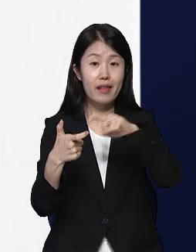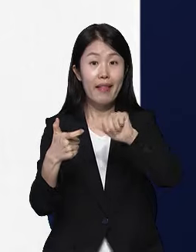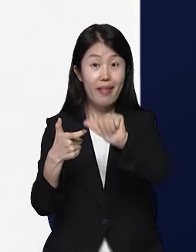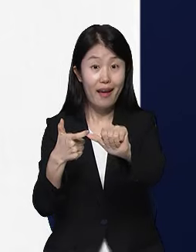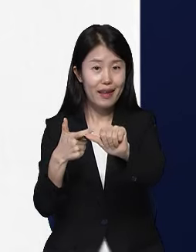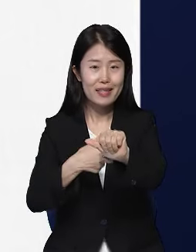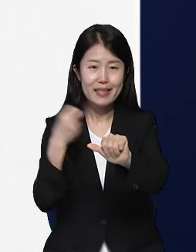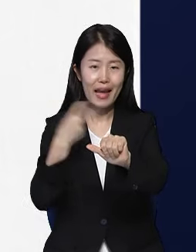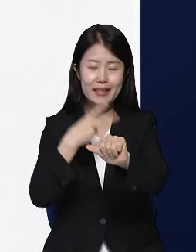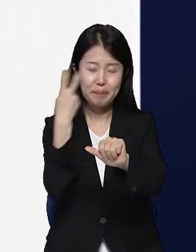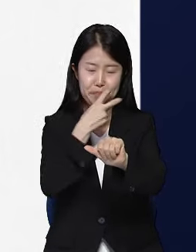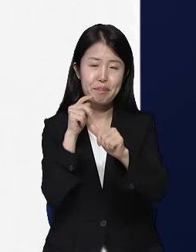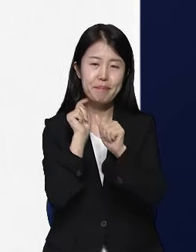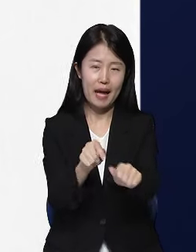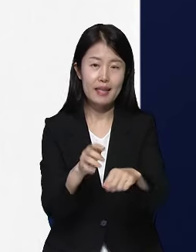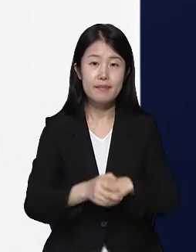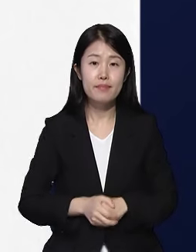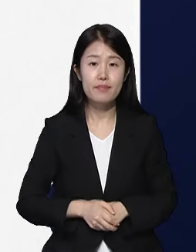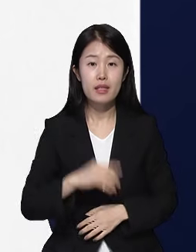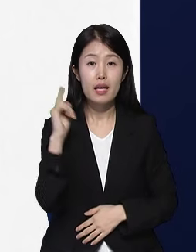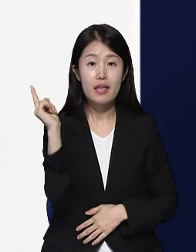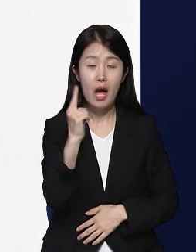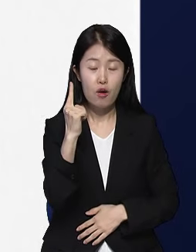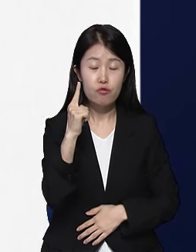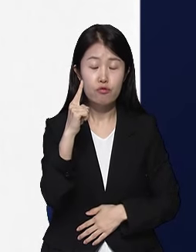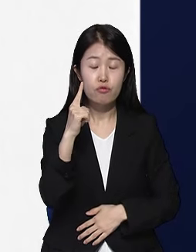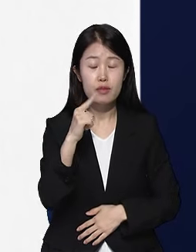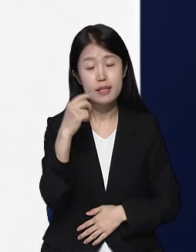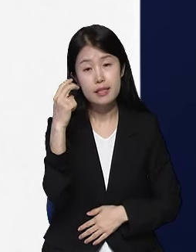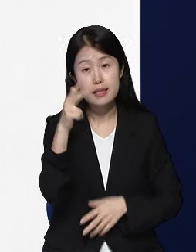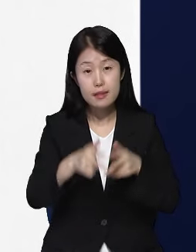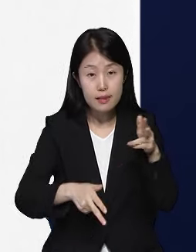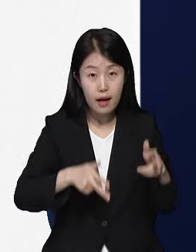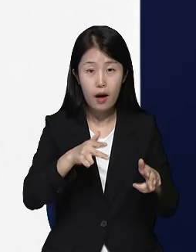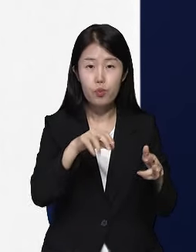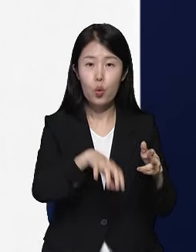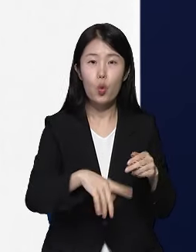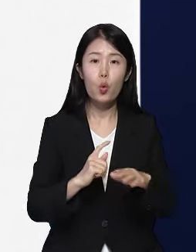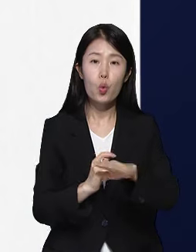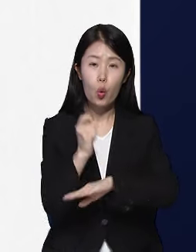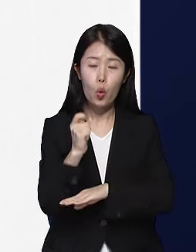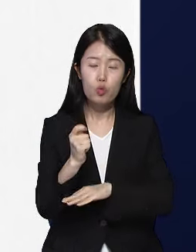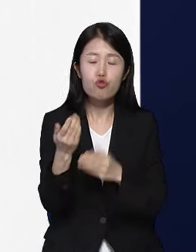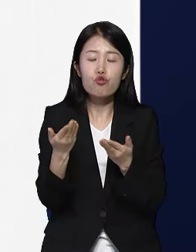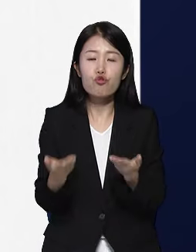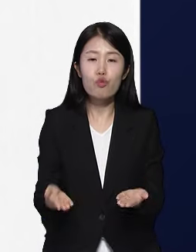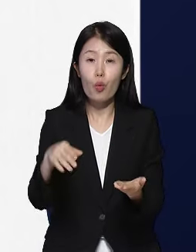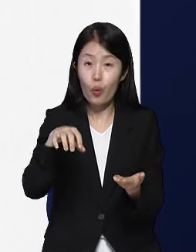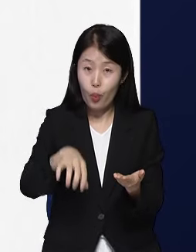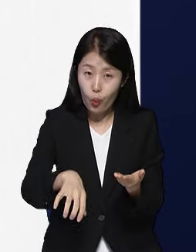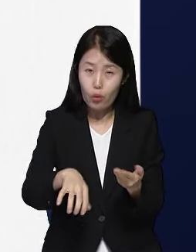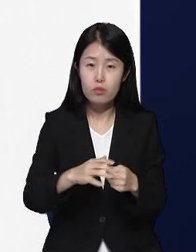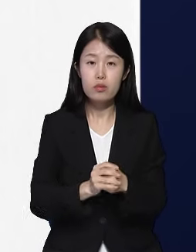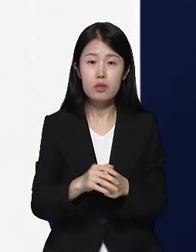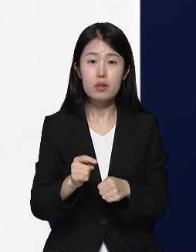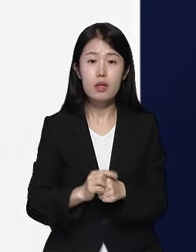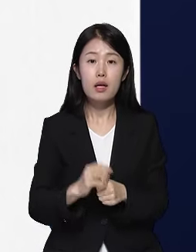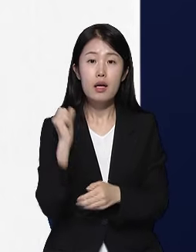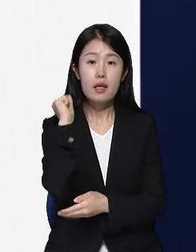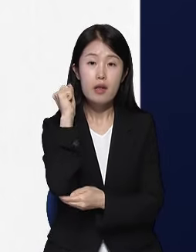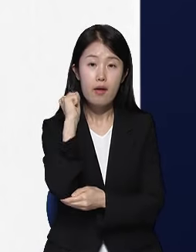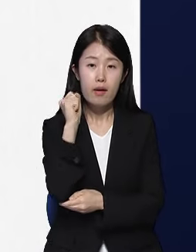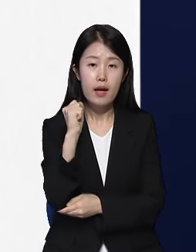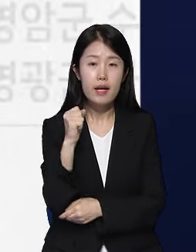분류됐습니다. 장흥군 야구장 사업과 함께 고흥군 자연휴양림 조성 사업, 영암 치매전담 요양원 건립